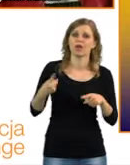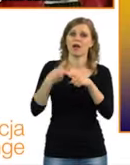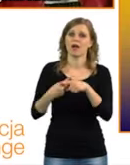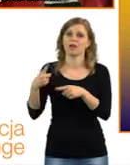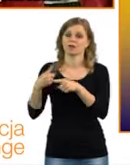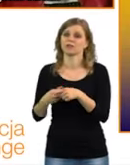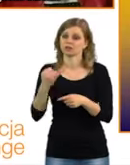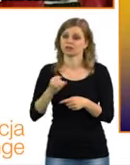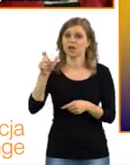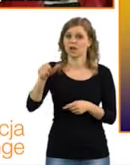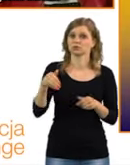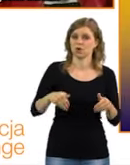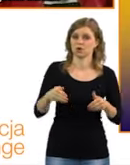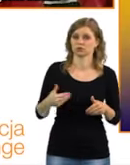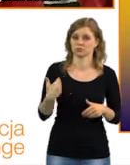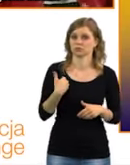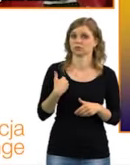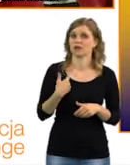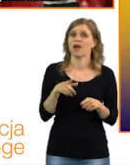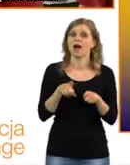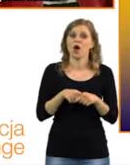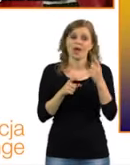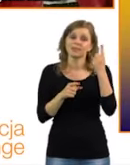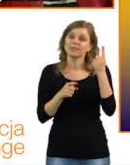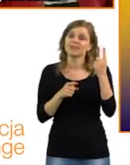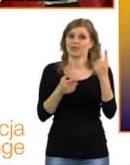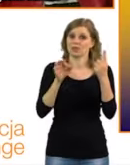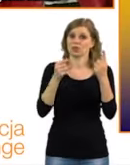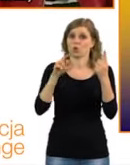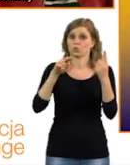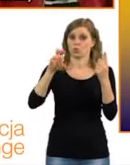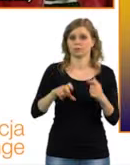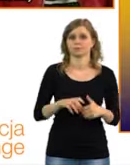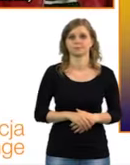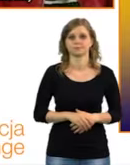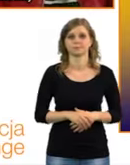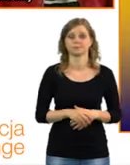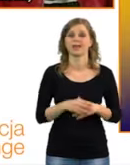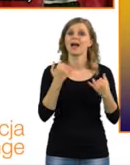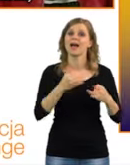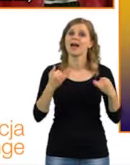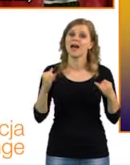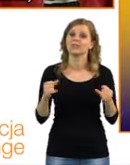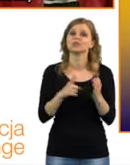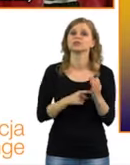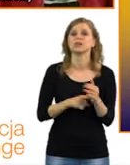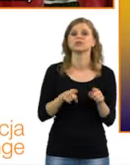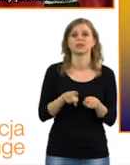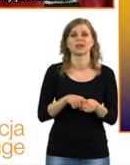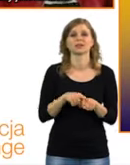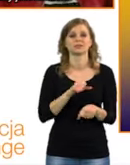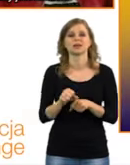u tego dziecka może wystąpić i tylko, a to jest jeden tylko odruch. Inny taki bardzo